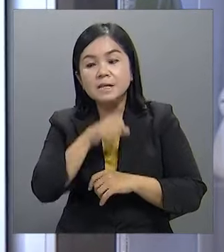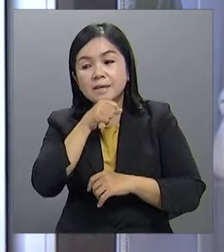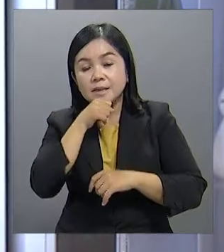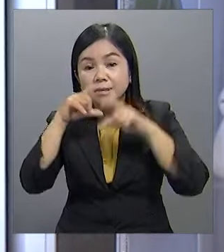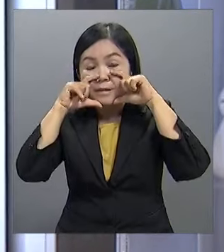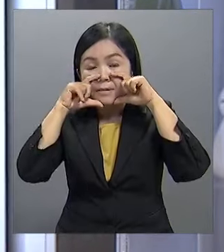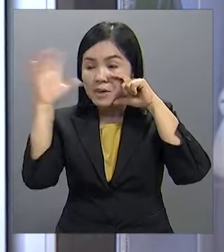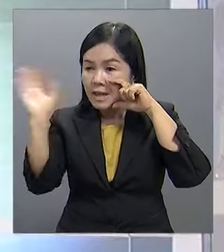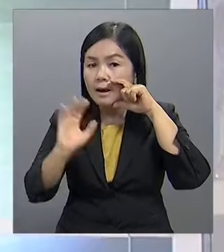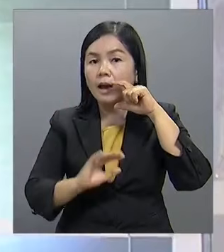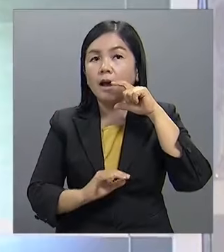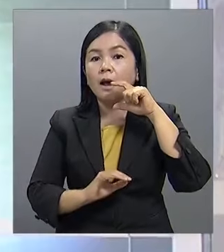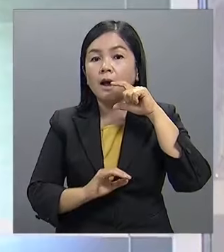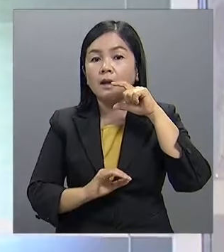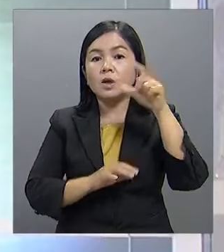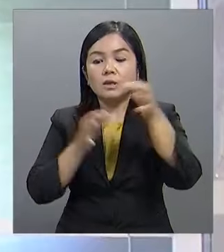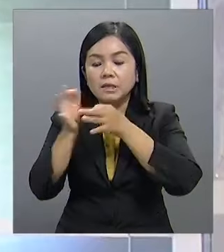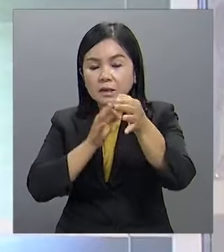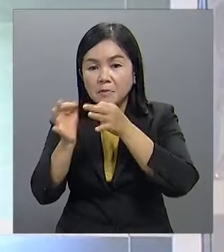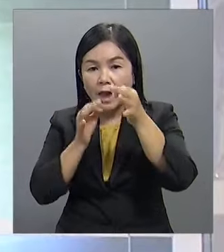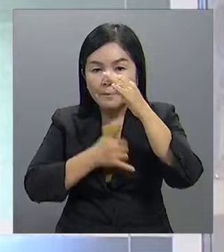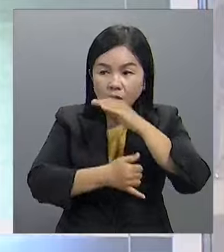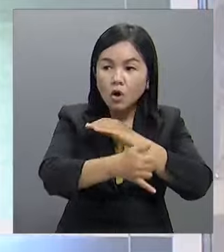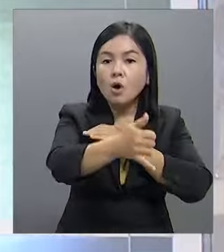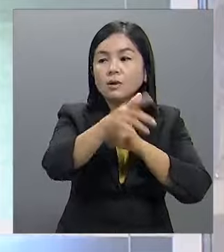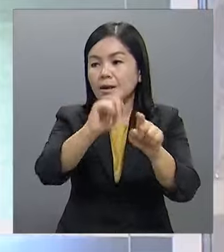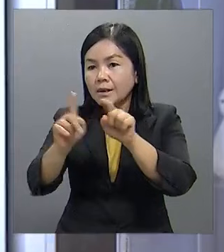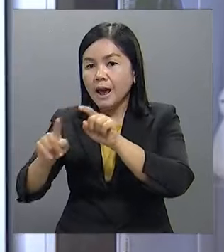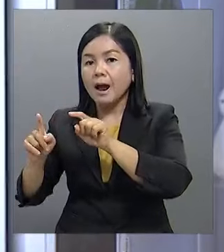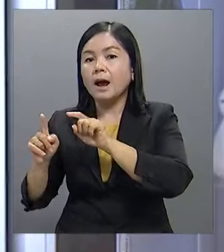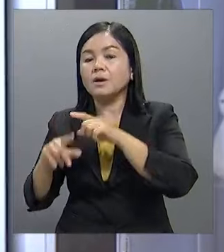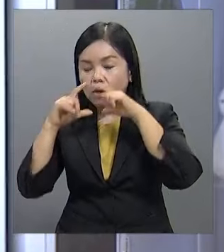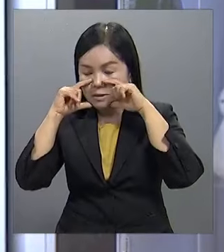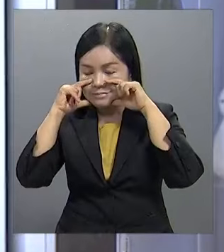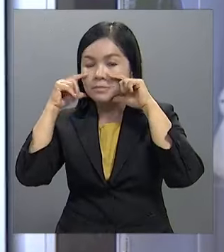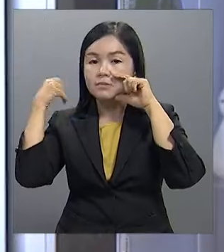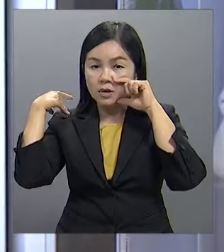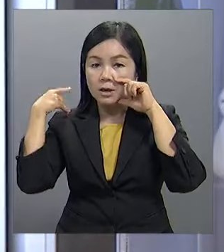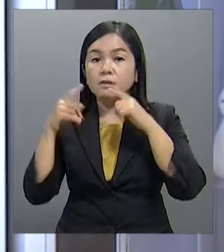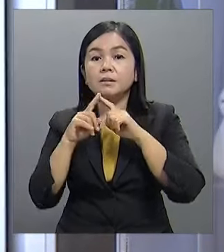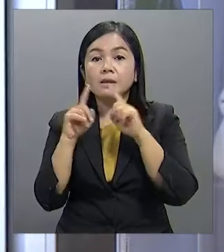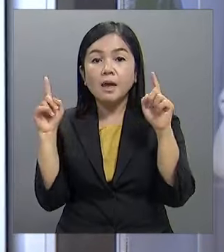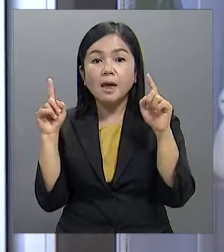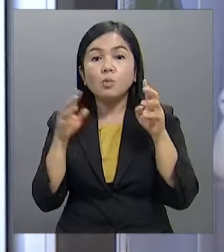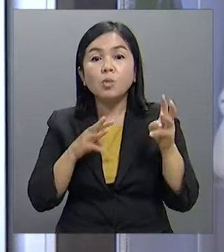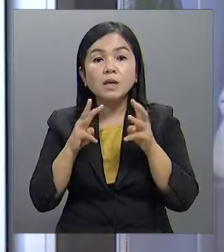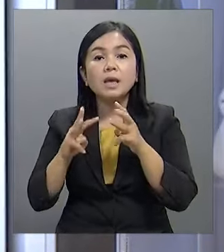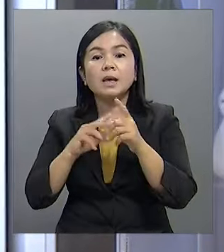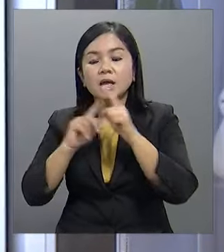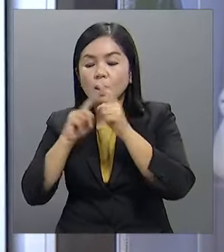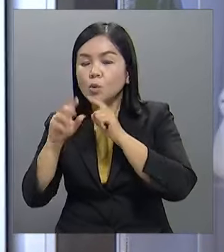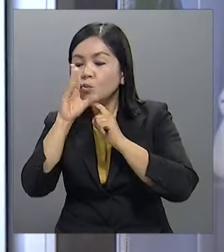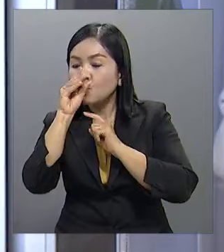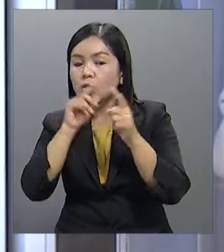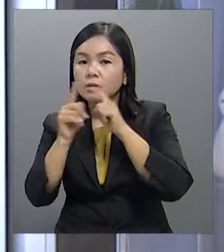ครับก็ต้องชี้แจงว่าออกไปข้างนอกใช้ชีวิตปกตินะพี่เป้เราก็ยังใส่อยู่แต่เพื่อให้อรรถรสในการรับชมรายการทุก